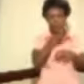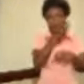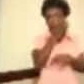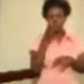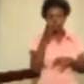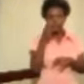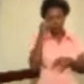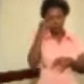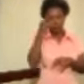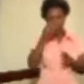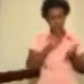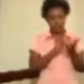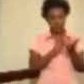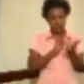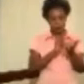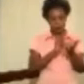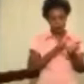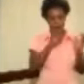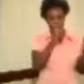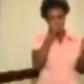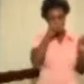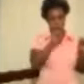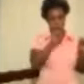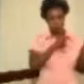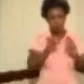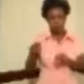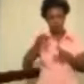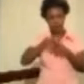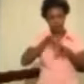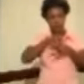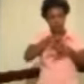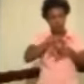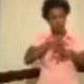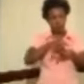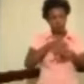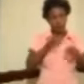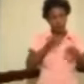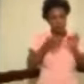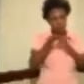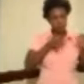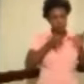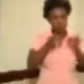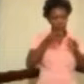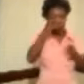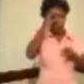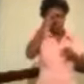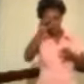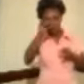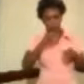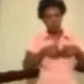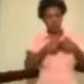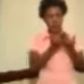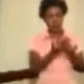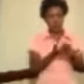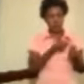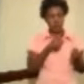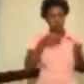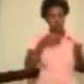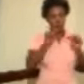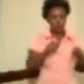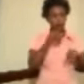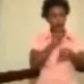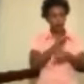grêle, on a parlé de l'irrigation, on va aussi venir avec ce fonds pour qu'il y ait accès à crédit, hein, et on va favoriser les marchés agricoles,